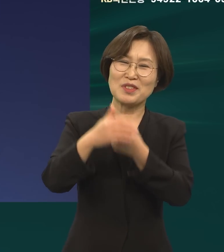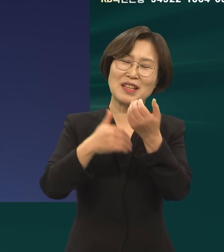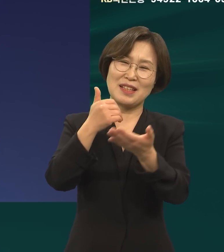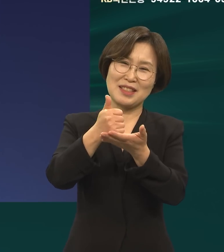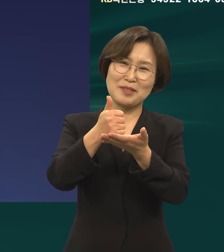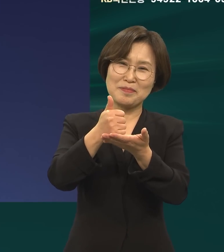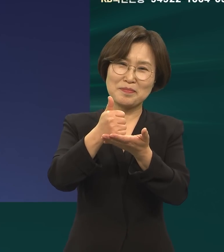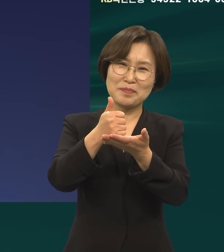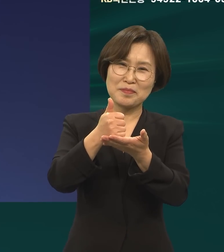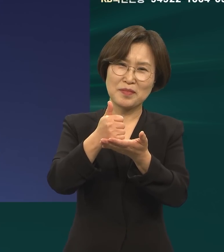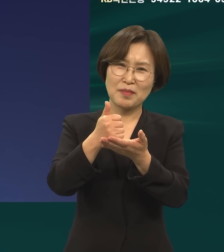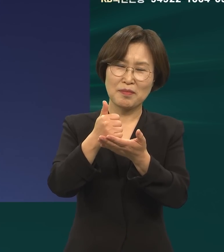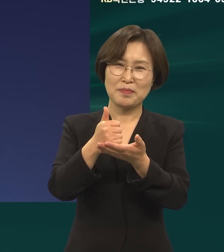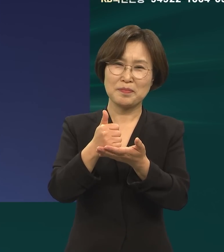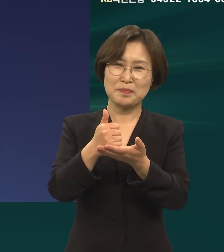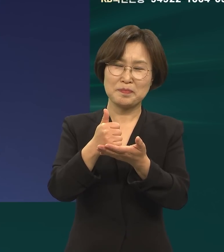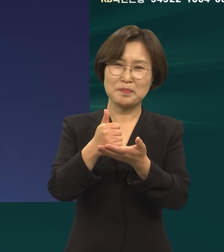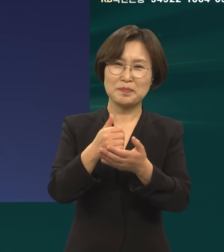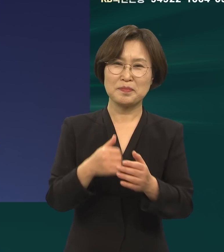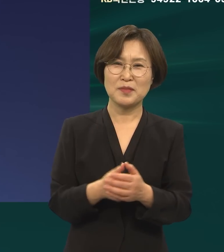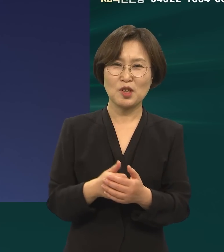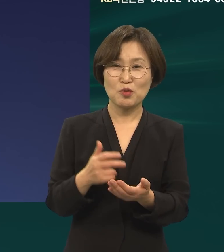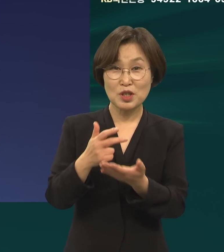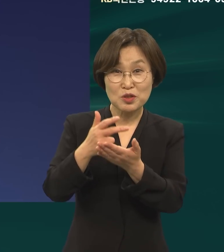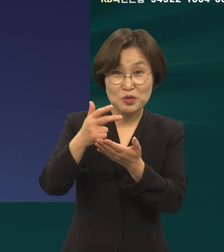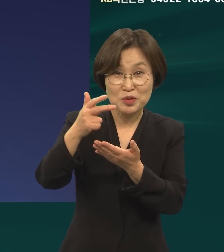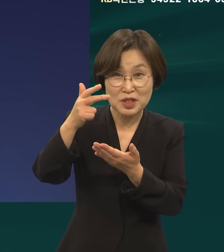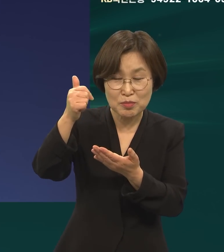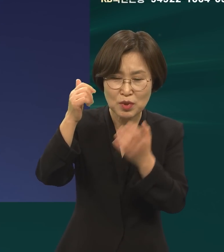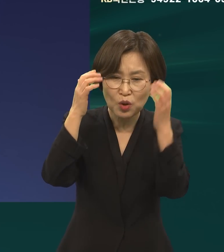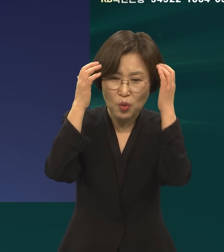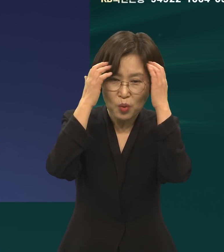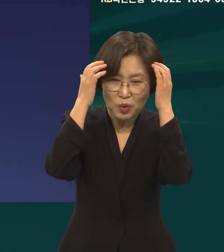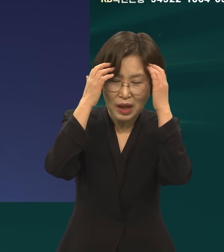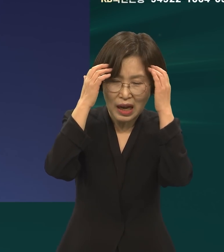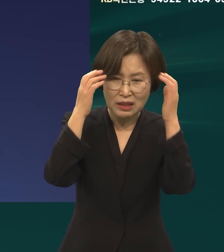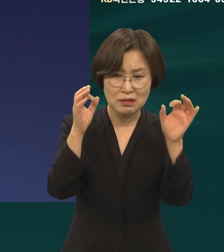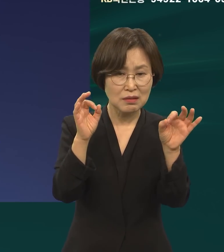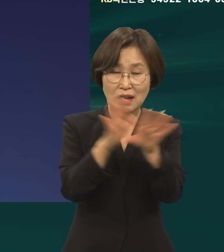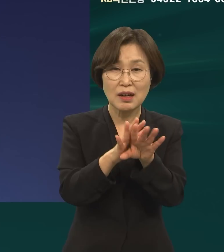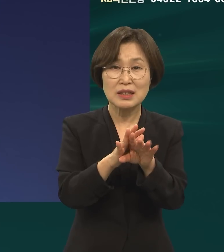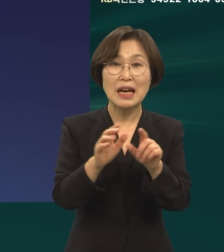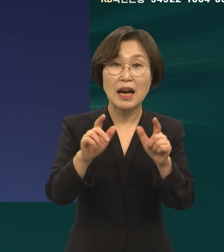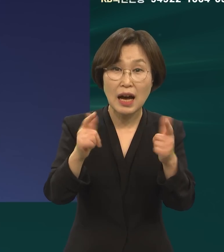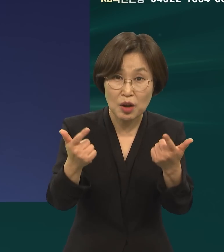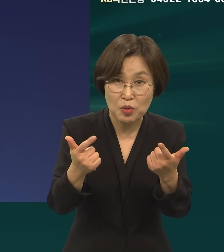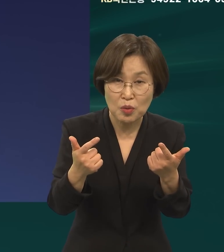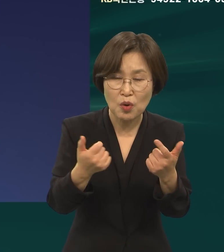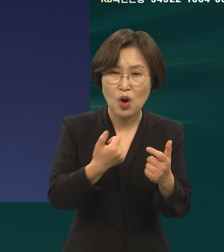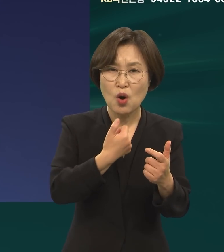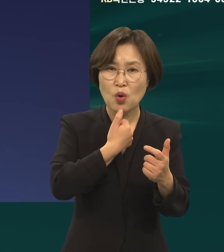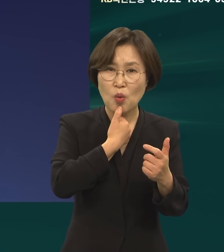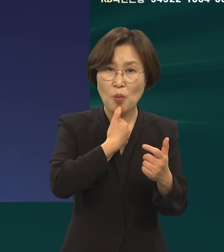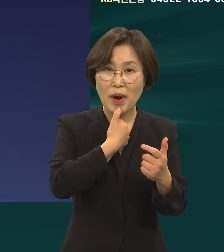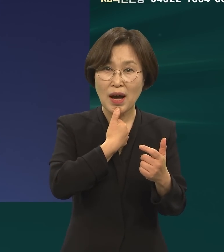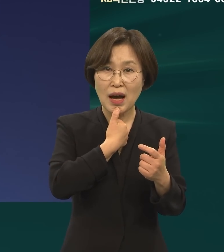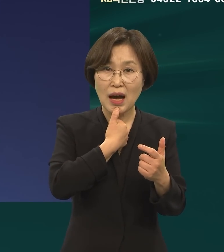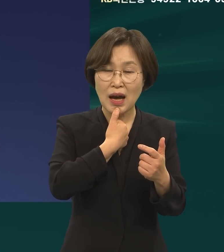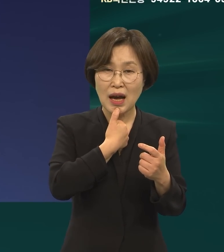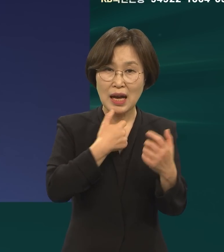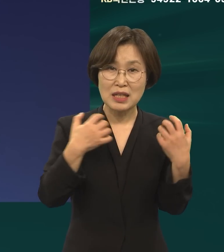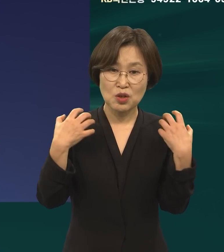그래서 고난당하던 초대교회 성도들에게 우리 주님은 고난을 제거해 주지 않고 로마 정권을